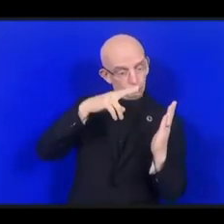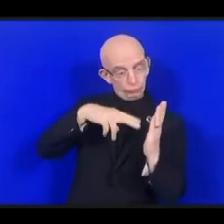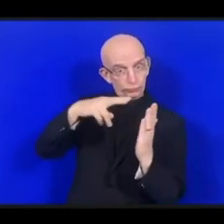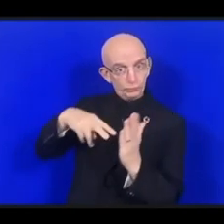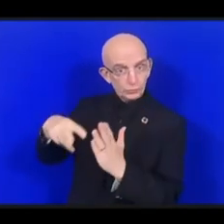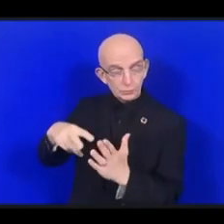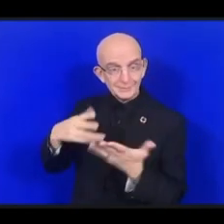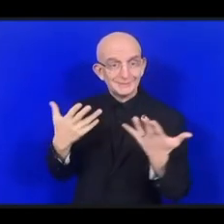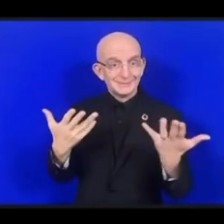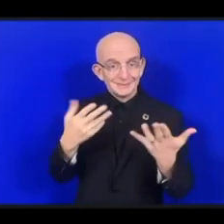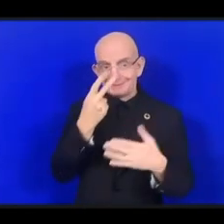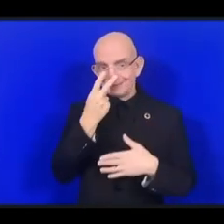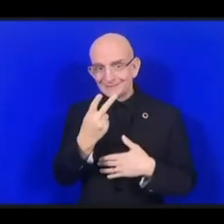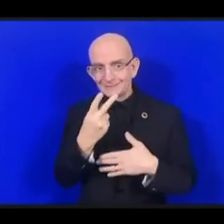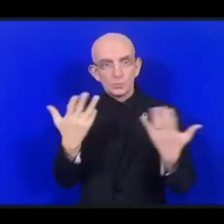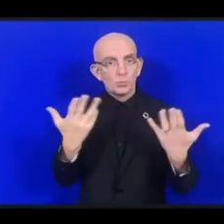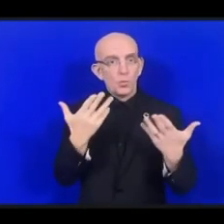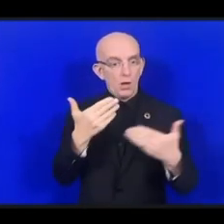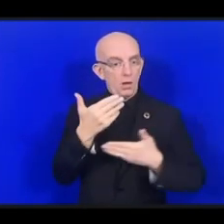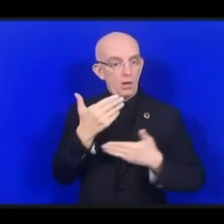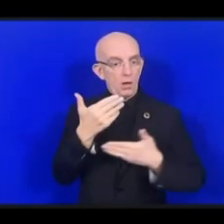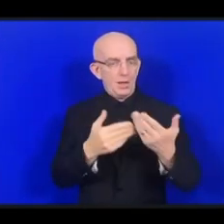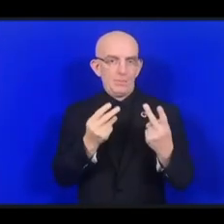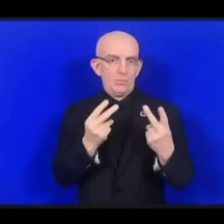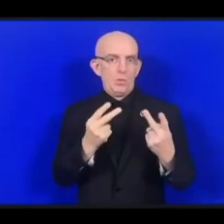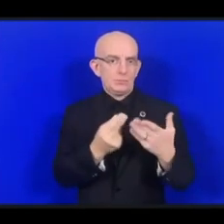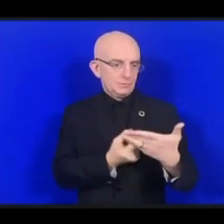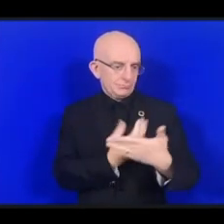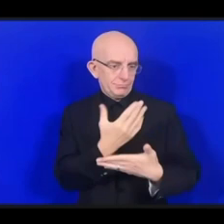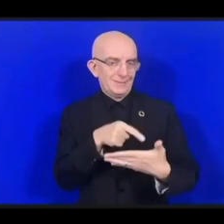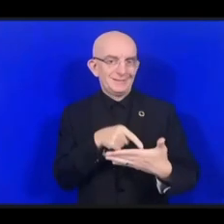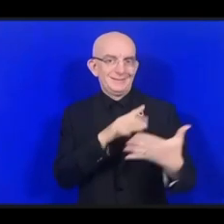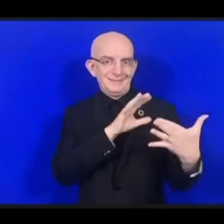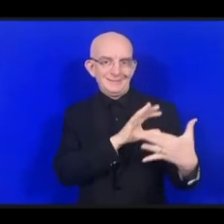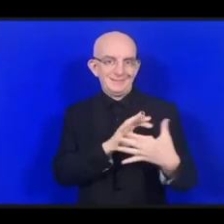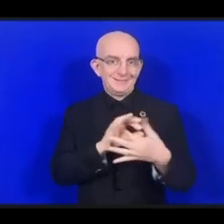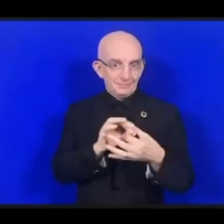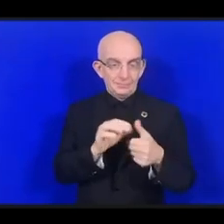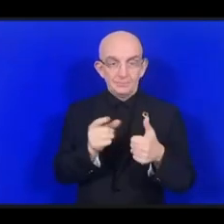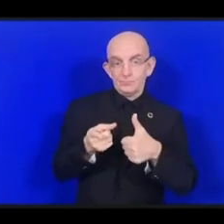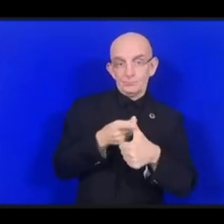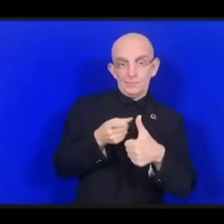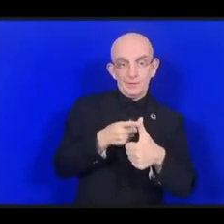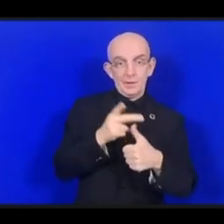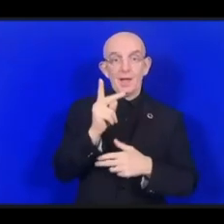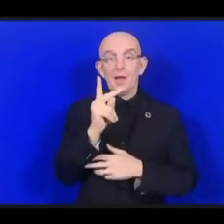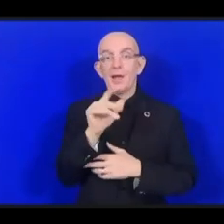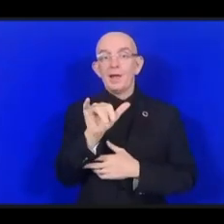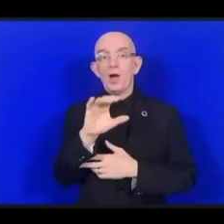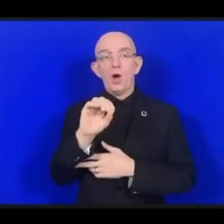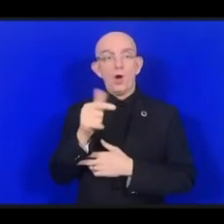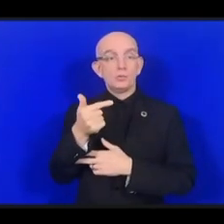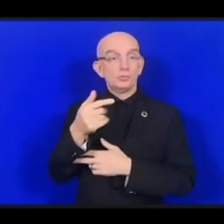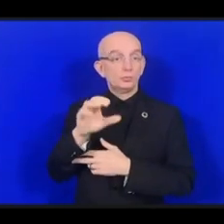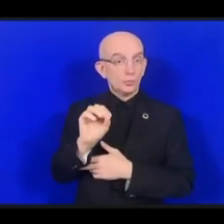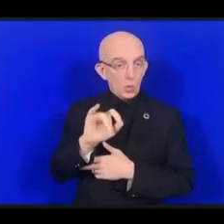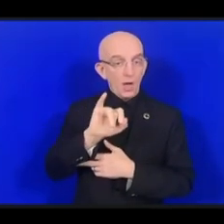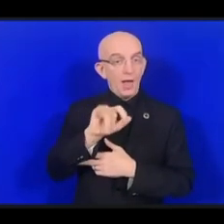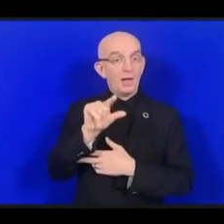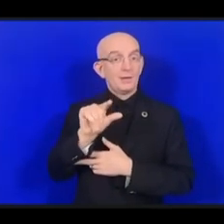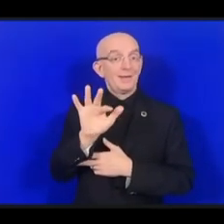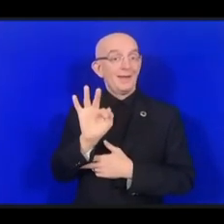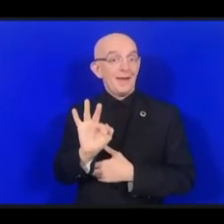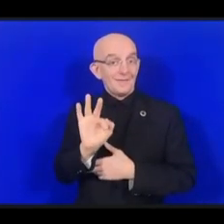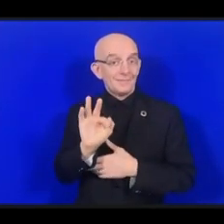cet FGI de Kyoto deuxiè le rapport de ce de synthèse du 10e du 18e FGI